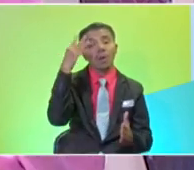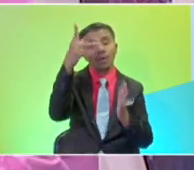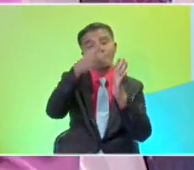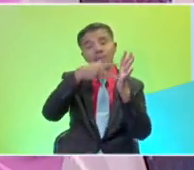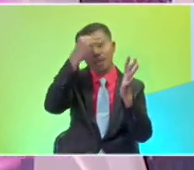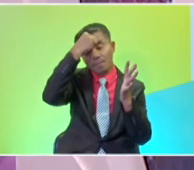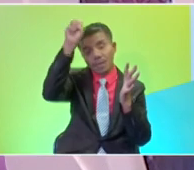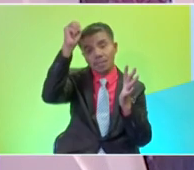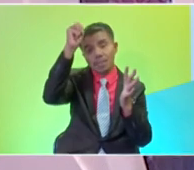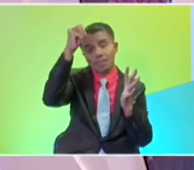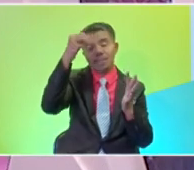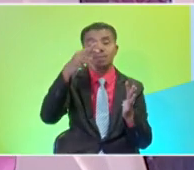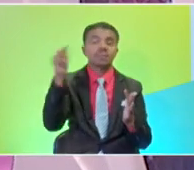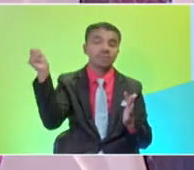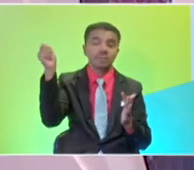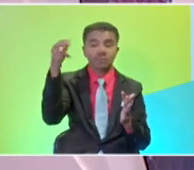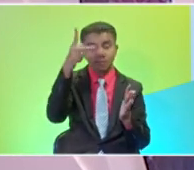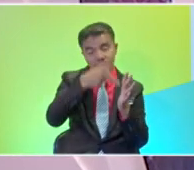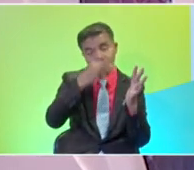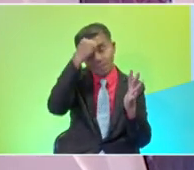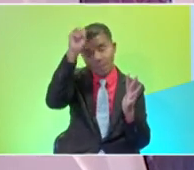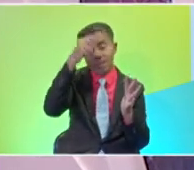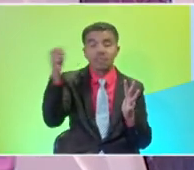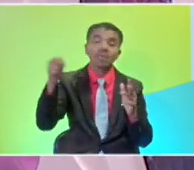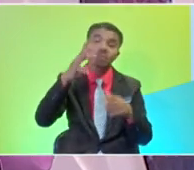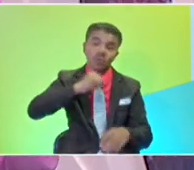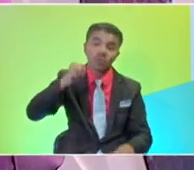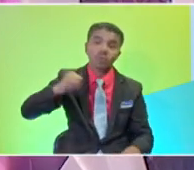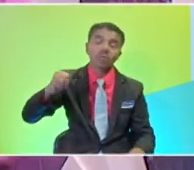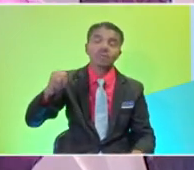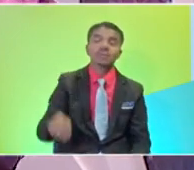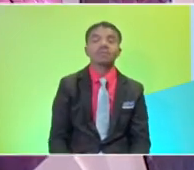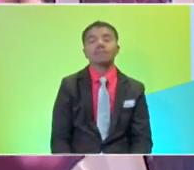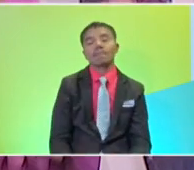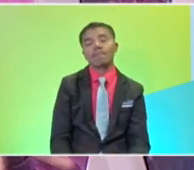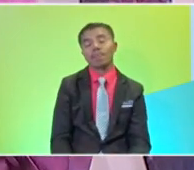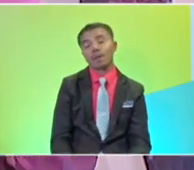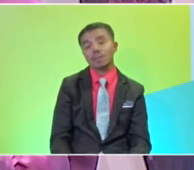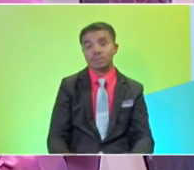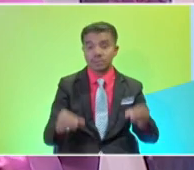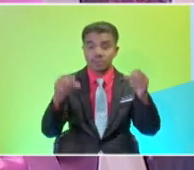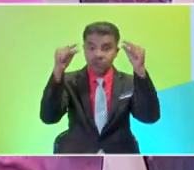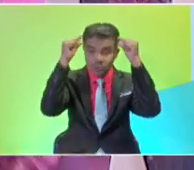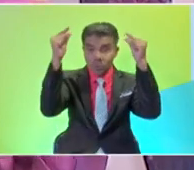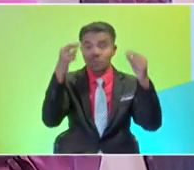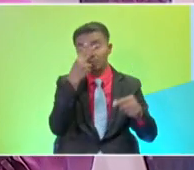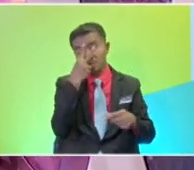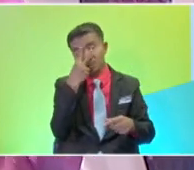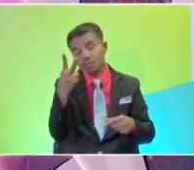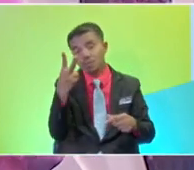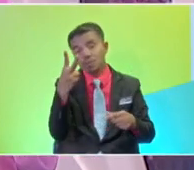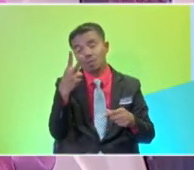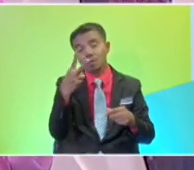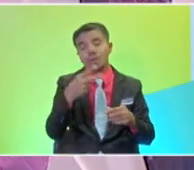merangkumi tahap penguasaan penyataan minat dan sikap pelajar ya guru mestilah melihat perkembangan tadi dari segi kognitif psik motor dan